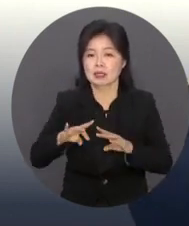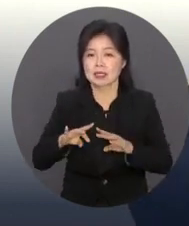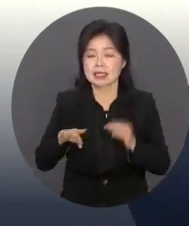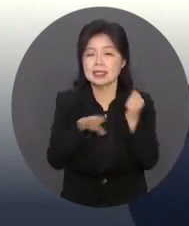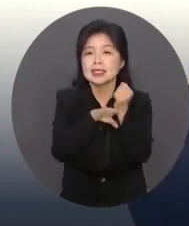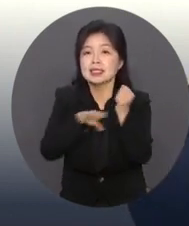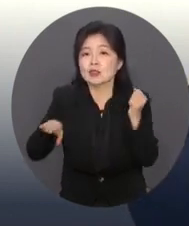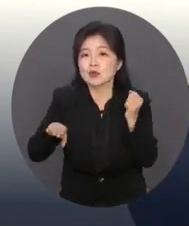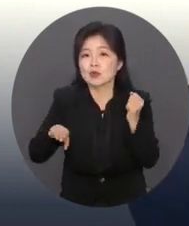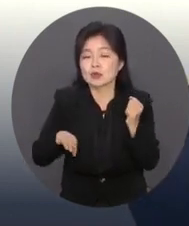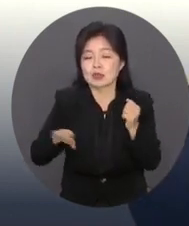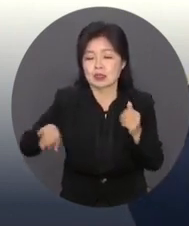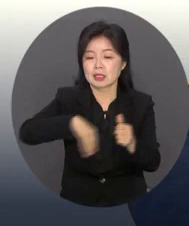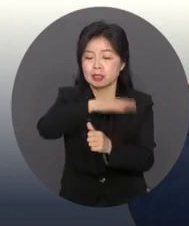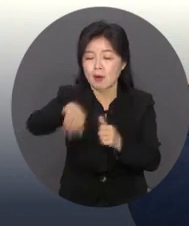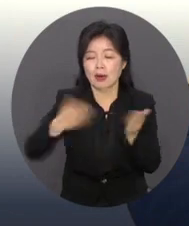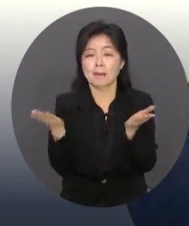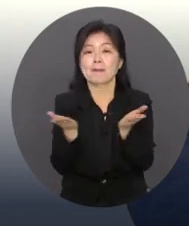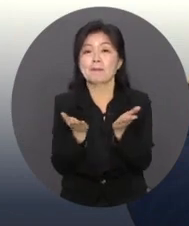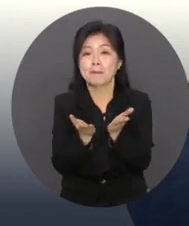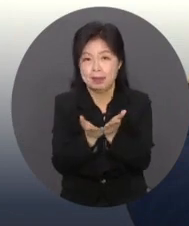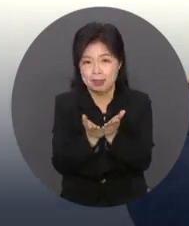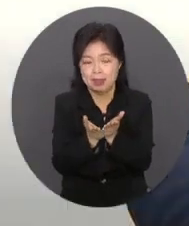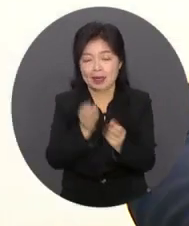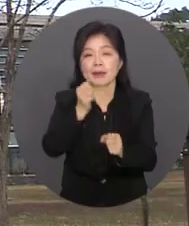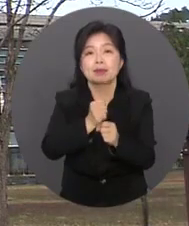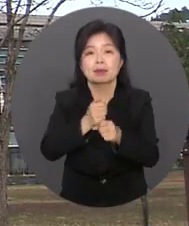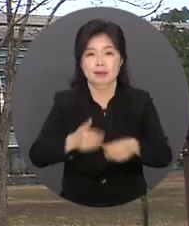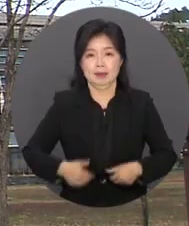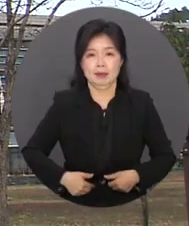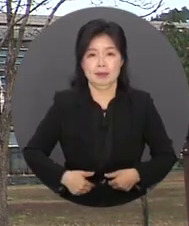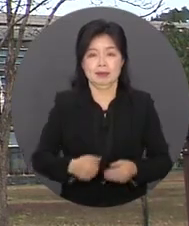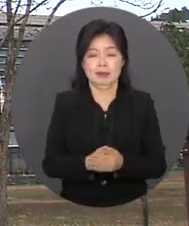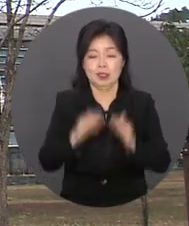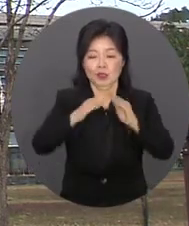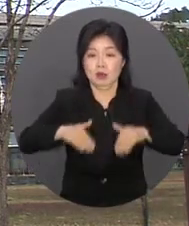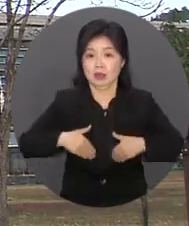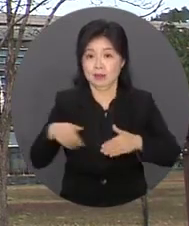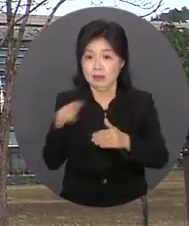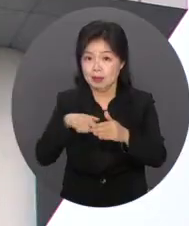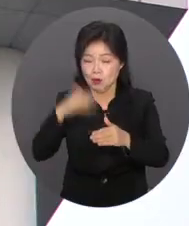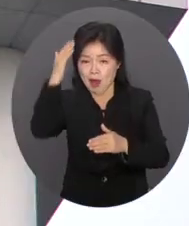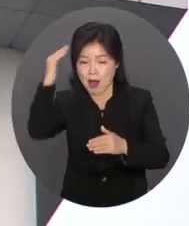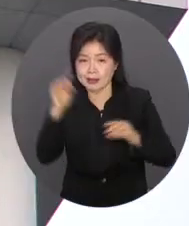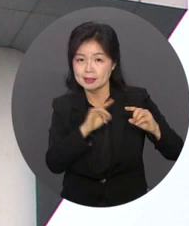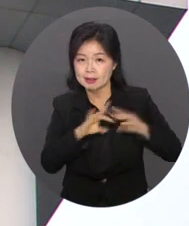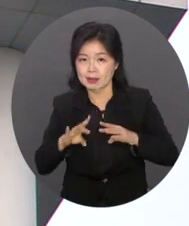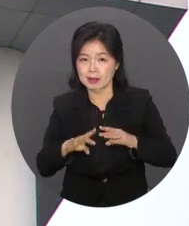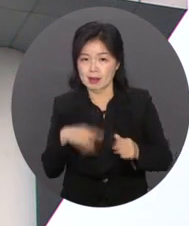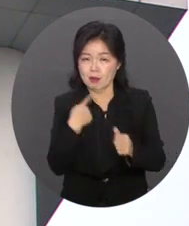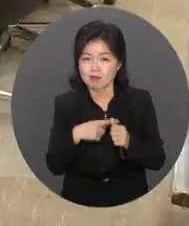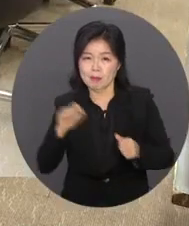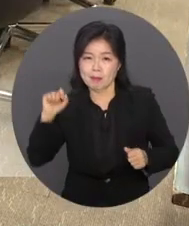적용 기준을 농업농천의 현실에 맞게 바로 잡아야 할 것입니다 전라남도에서도 한전을 규탄하는 목소리가